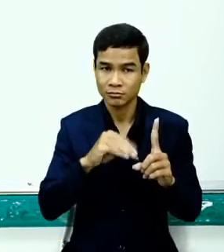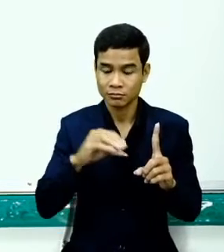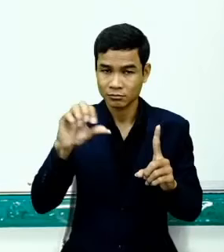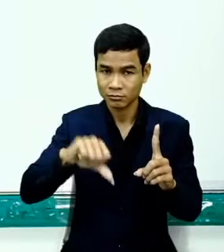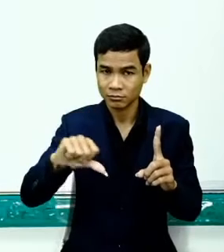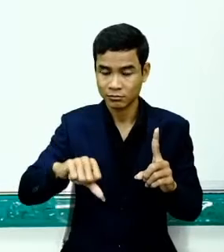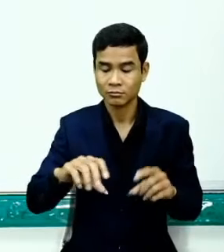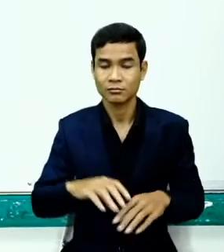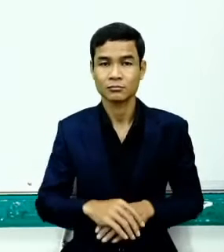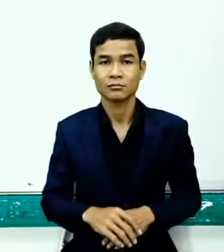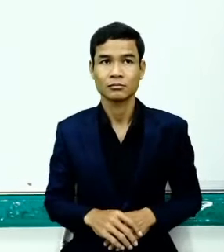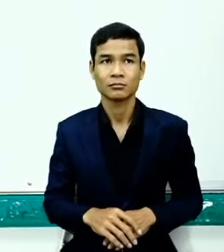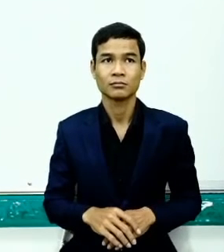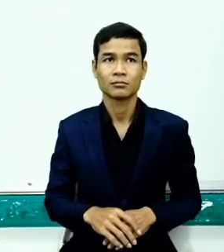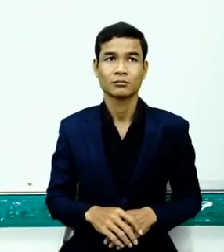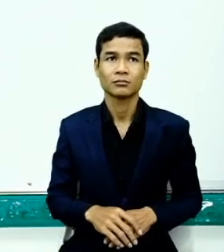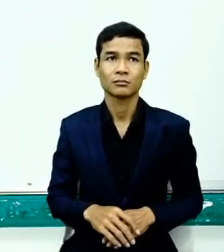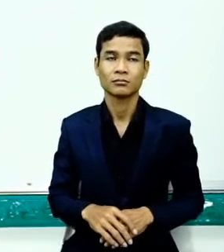ចា